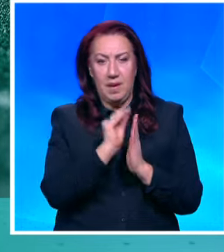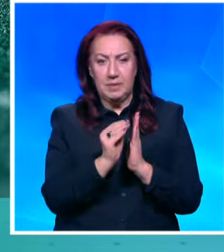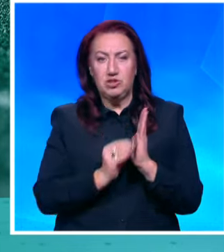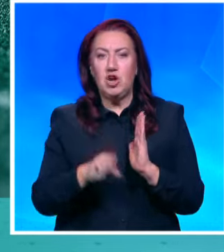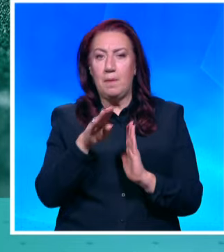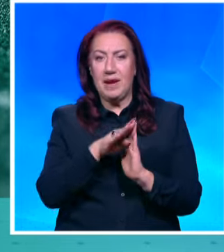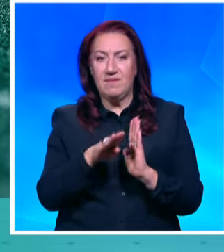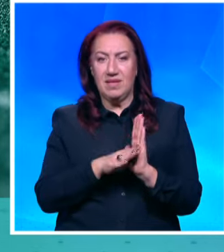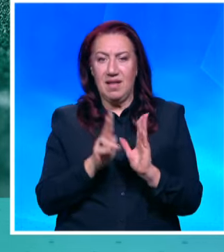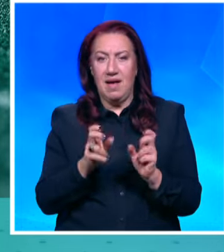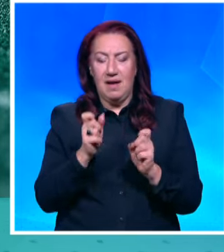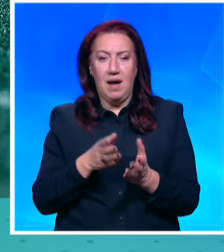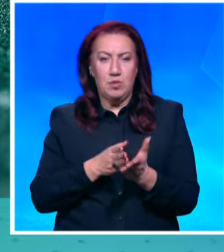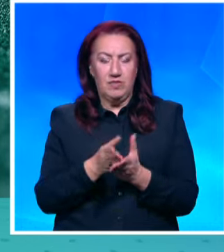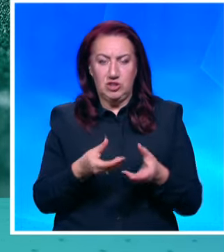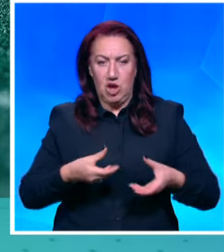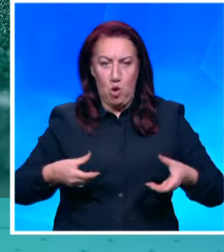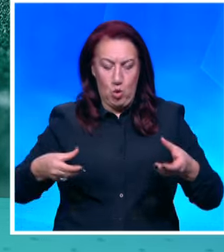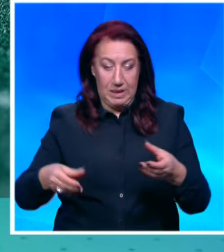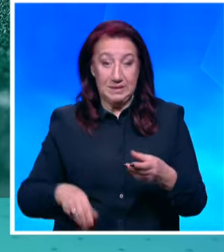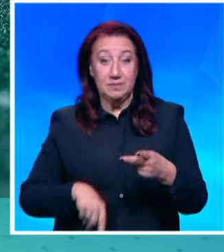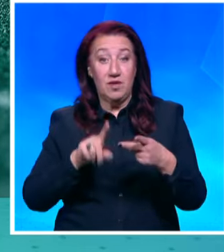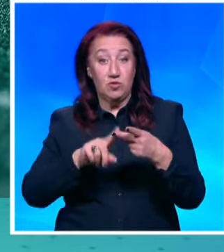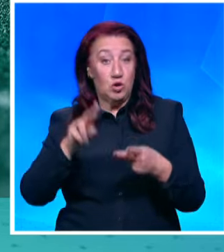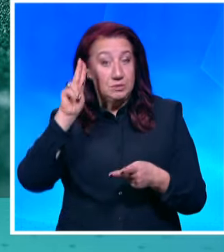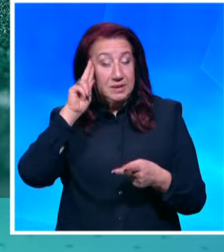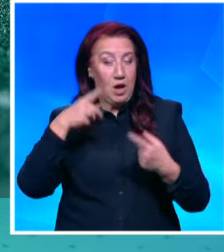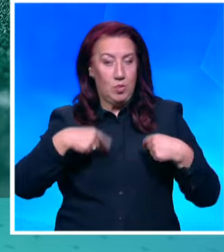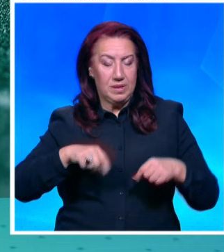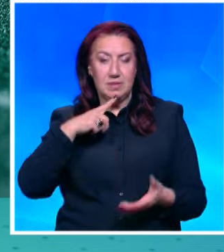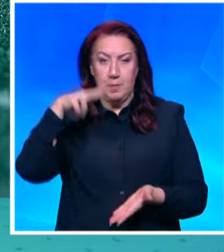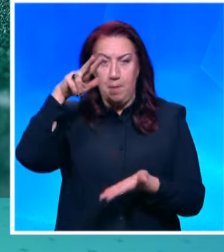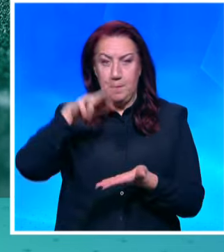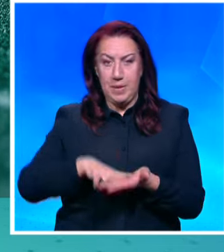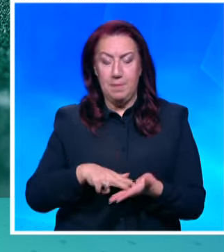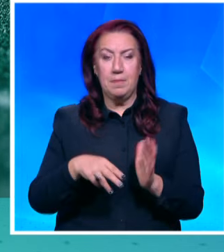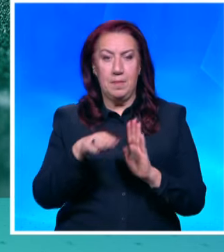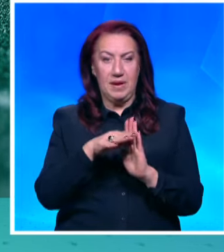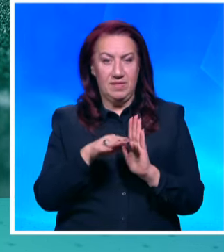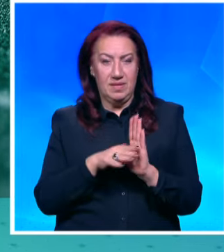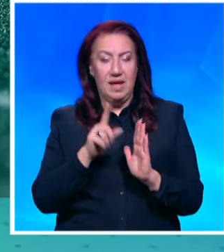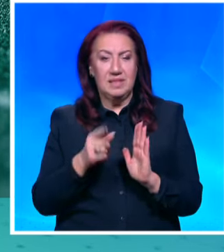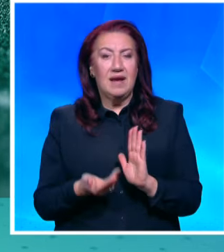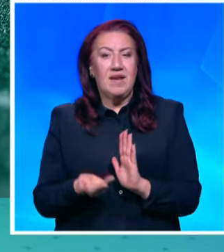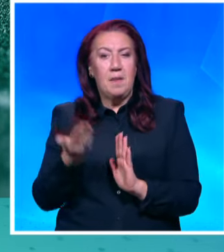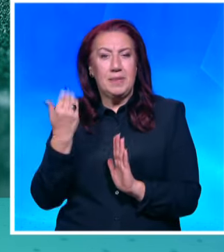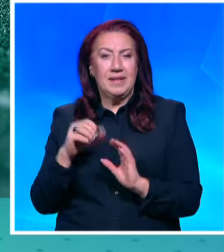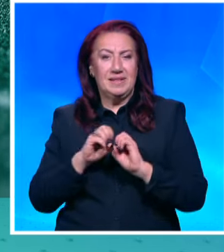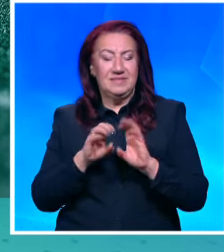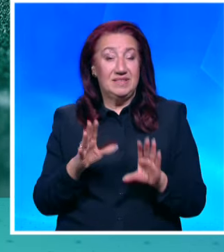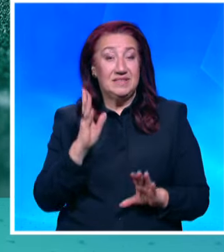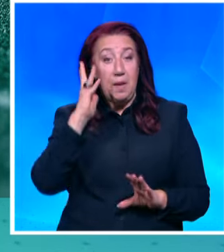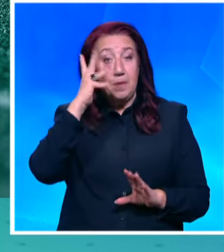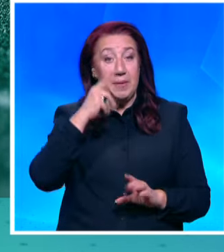бъде проведен още един изпълком, който да одобри тези правила, като е необходимо предизвестие от минимум 5 работни дни до членовете, да